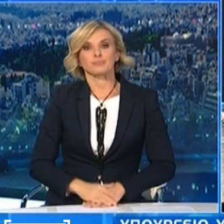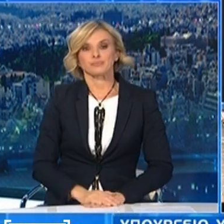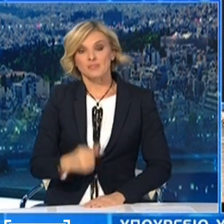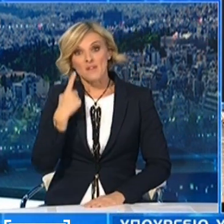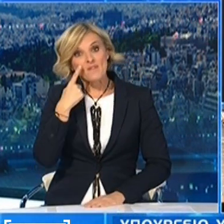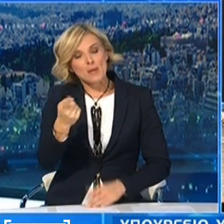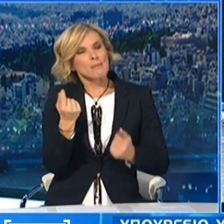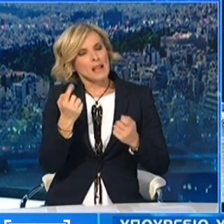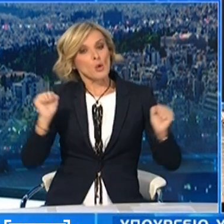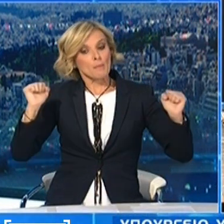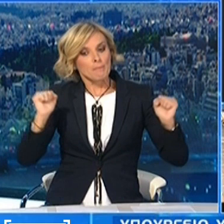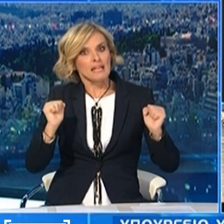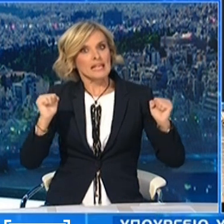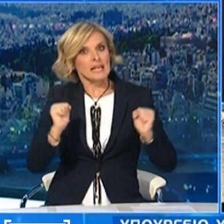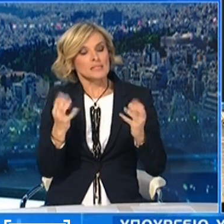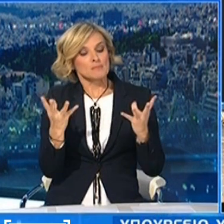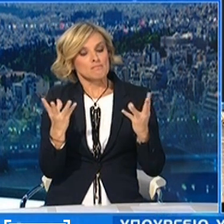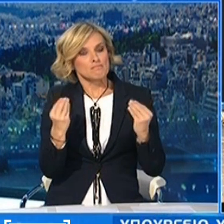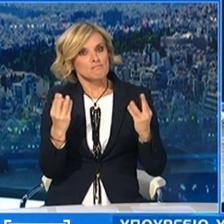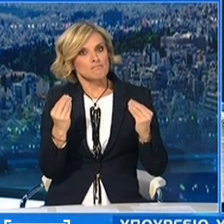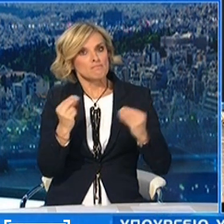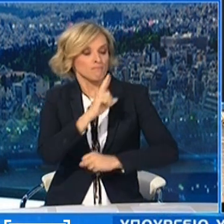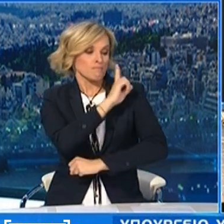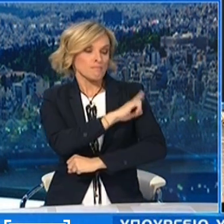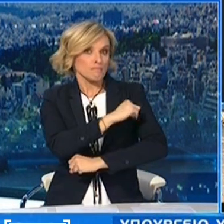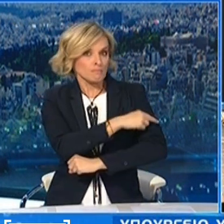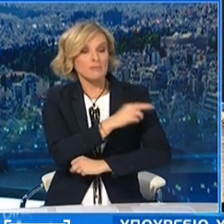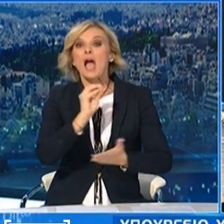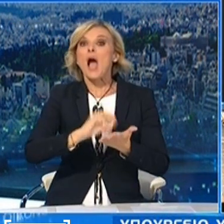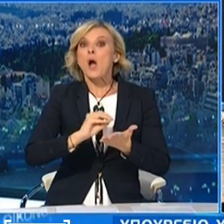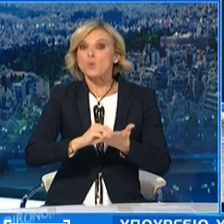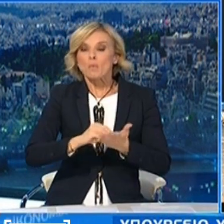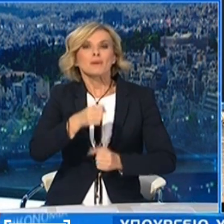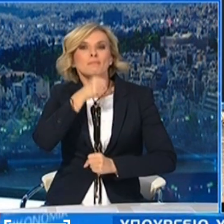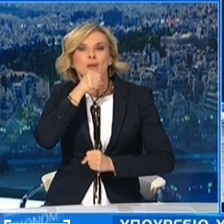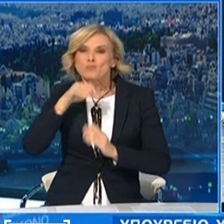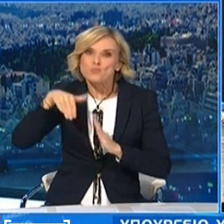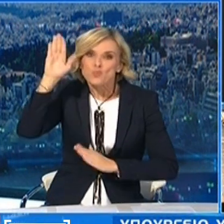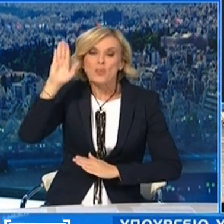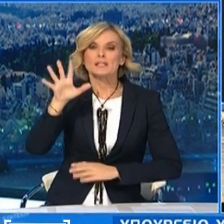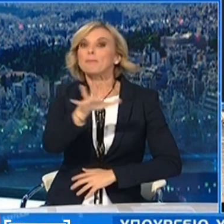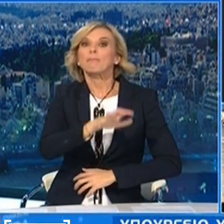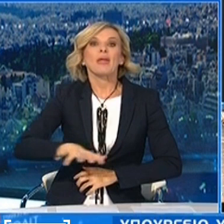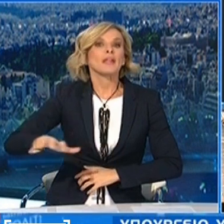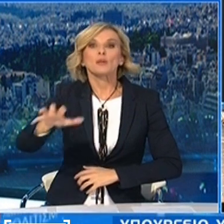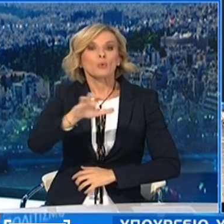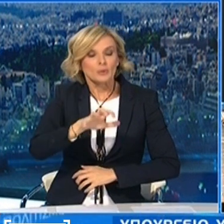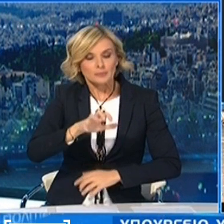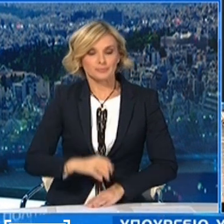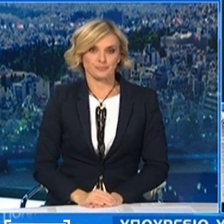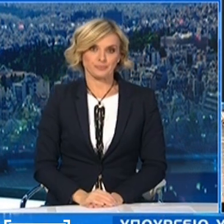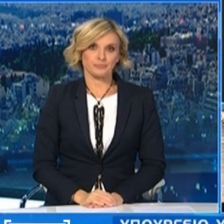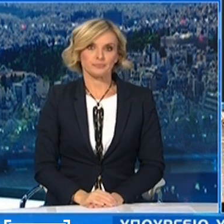βλέπουμε ωστόσο εντός των τελευταίων περίπου 7 ημερών έχει σαφή ηλικιακά και γεωγραφικά στοιχεία. Καταρχήν, η επιδημική